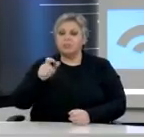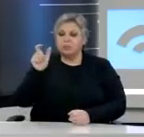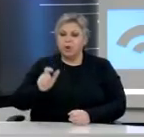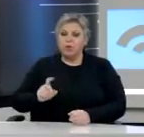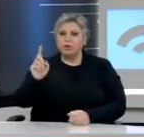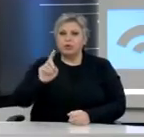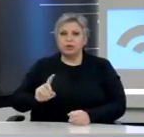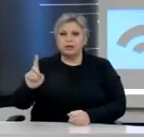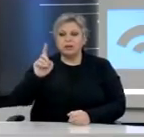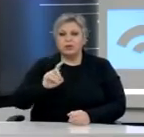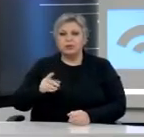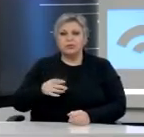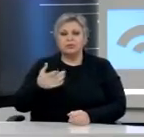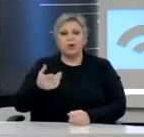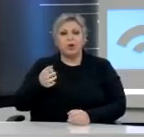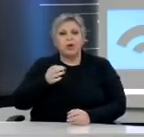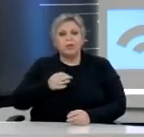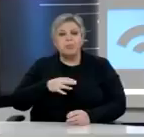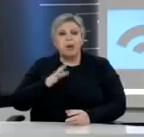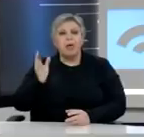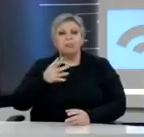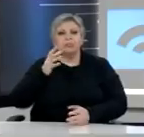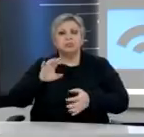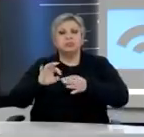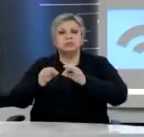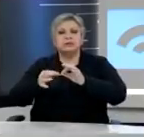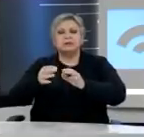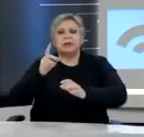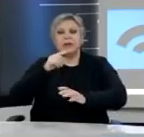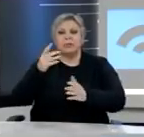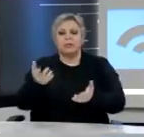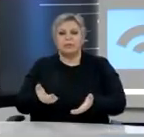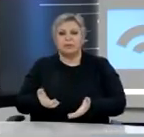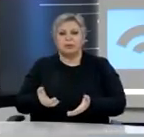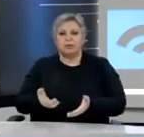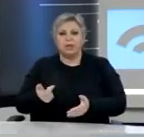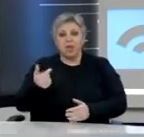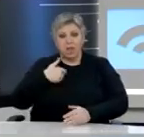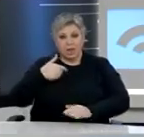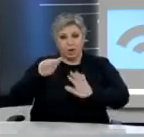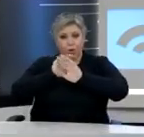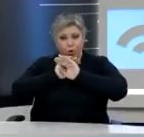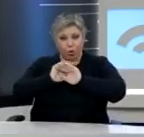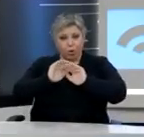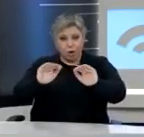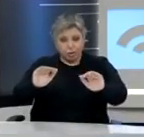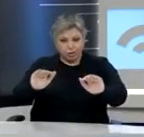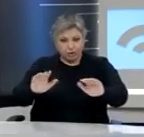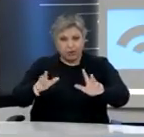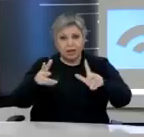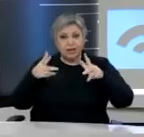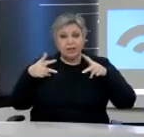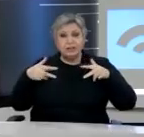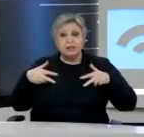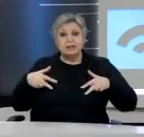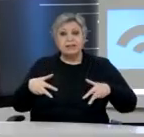πραγματικότητα αλλάζει. Το ερώτημα λοιπόν που έθεσα σε όλους σας είναι αν η κυβέρνηση αυτή πρέπει, σε